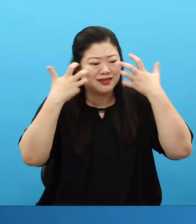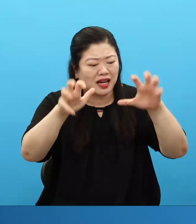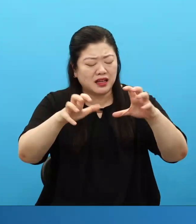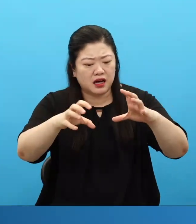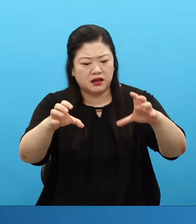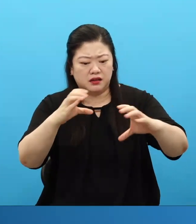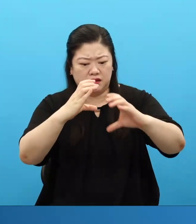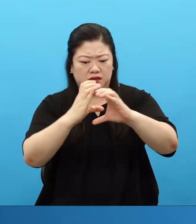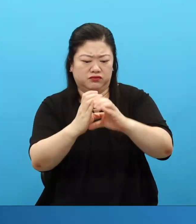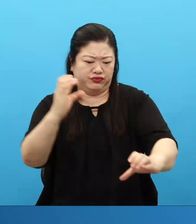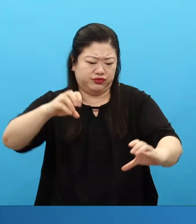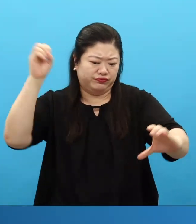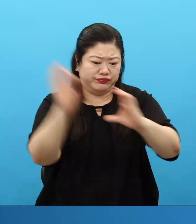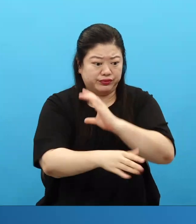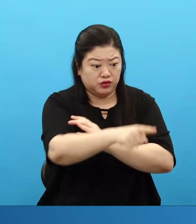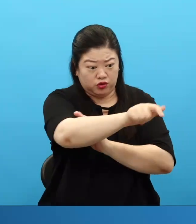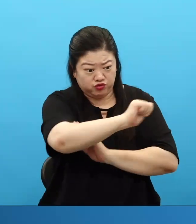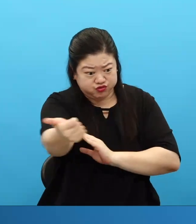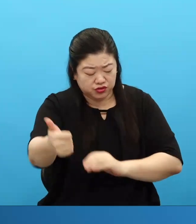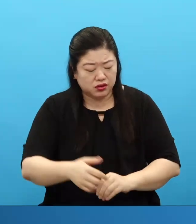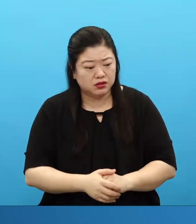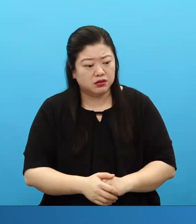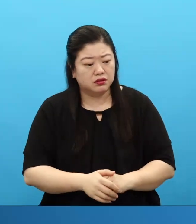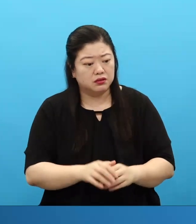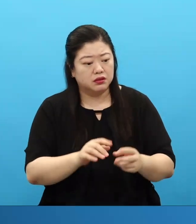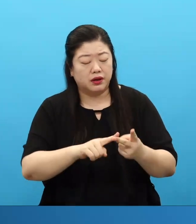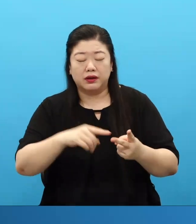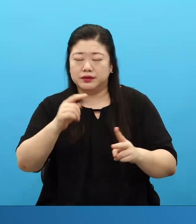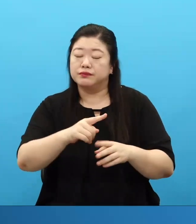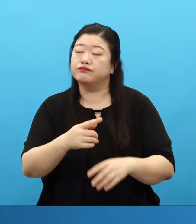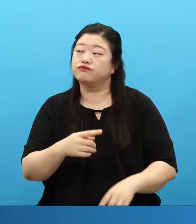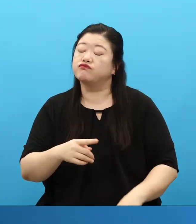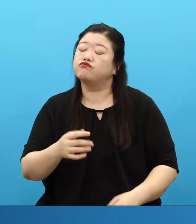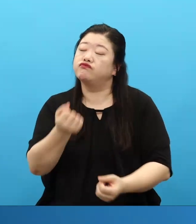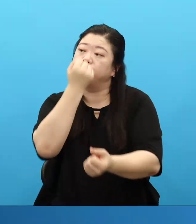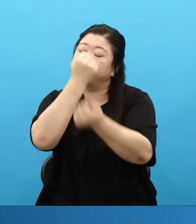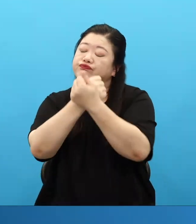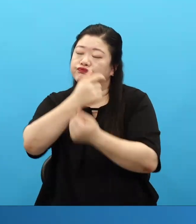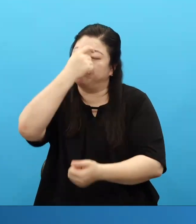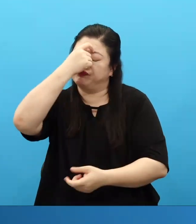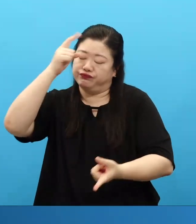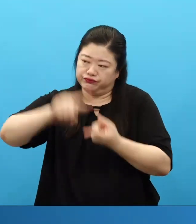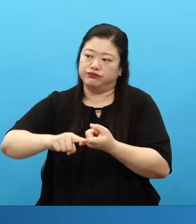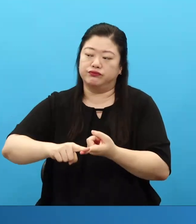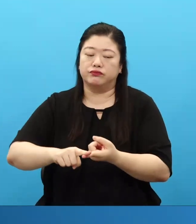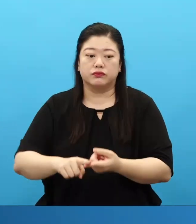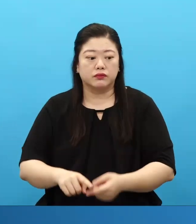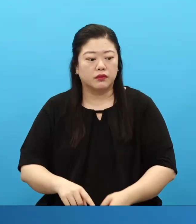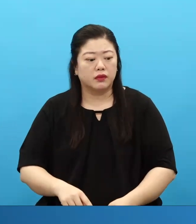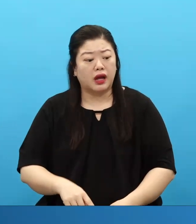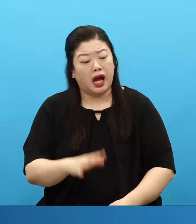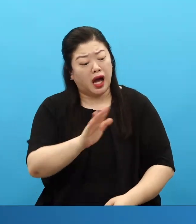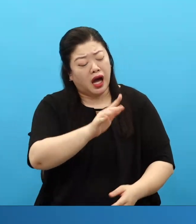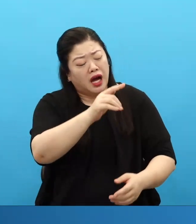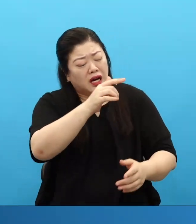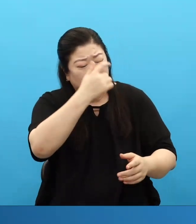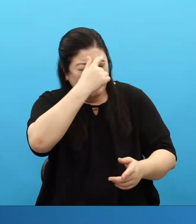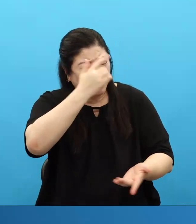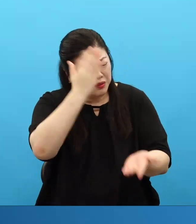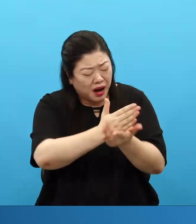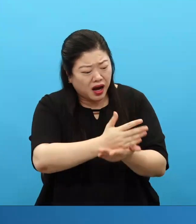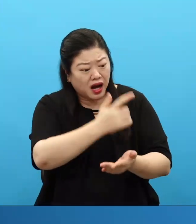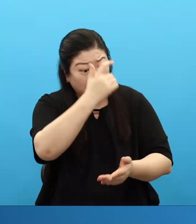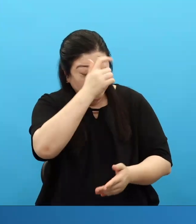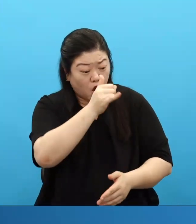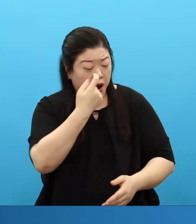이 사람들 말 듣고 그게 맞춰 갈래? That we go into the den of lions, or will you listen to what everyone else is saying and follow the